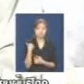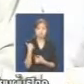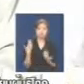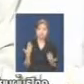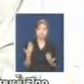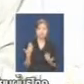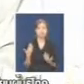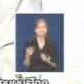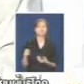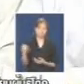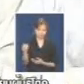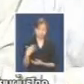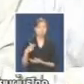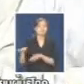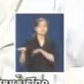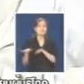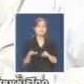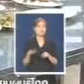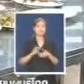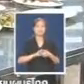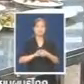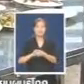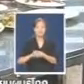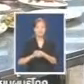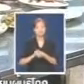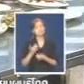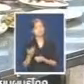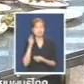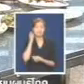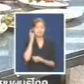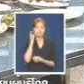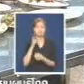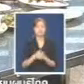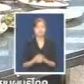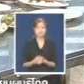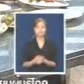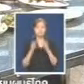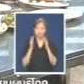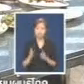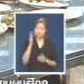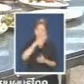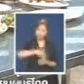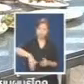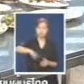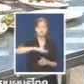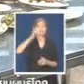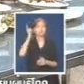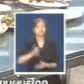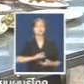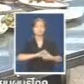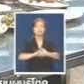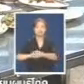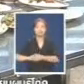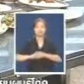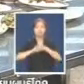ก็พร้อมที่จะร่วมมือหนึ่งแล้วนะครับแล้วก็กไก่ค่ะคือมันเป็นช่วงเวลาที่ทุกคนต้องพบเหมือนกันก็จะเป็นอะไรให้กับ